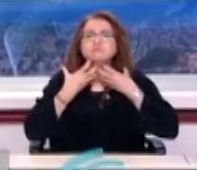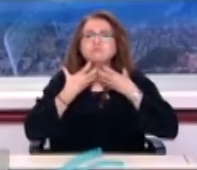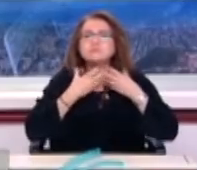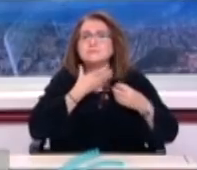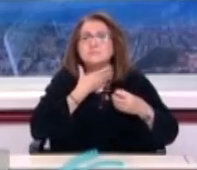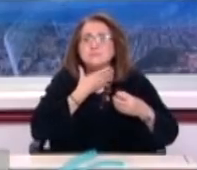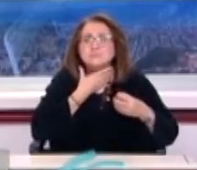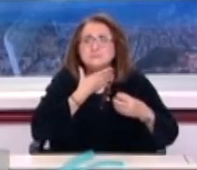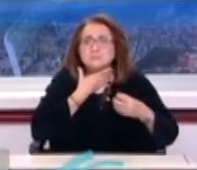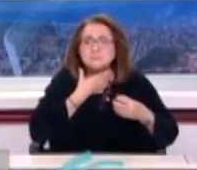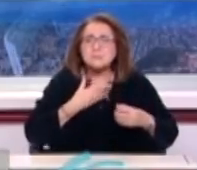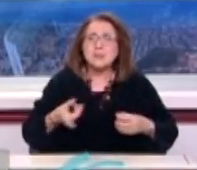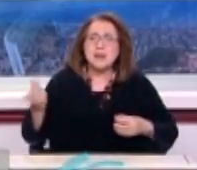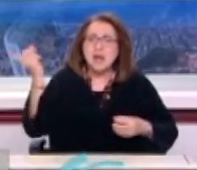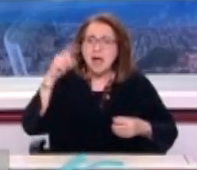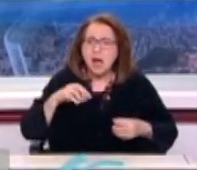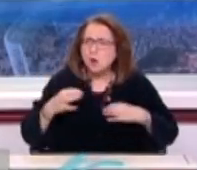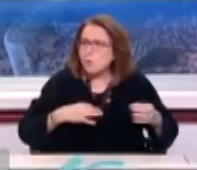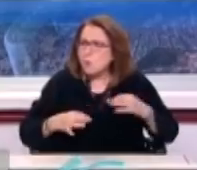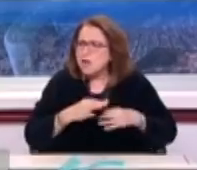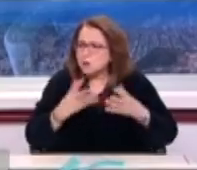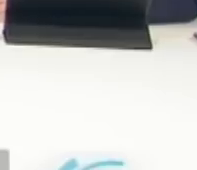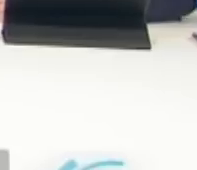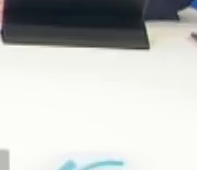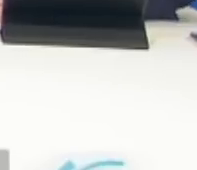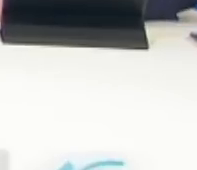μεταπνευμονοϊό. Μιλάει κανένας σας γι' αυτό?